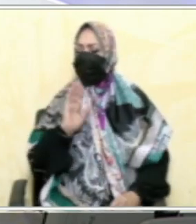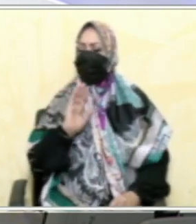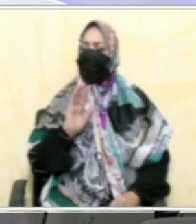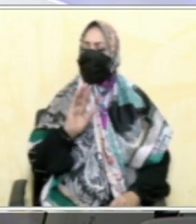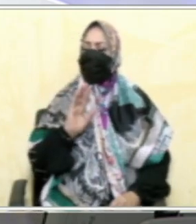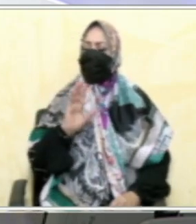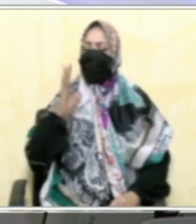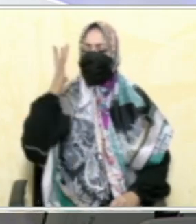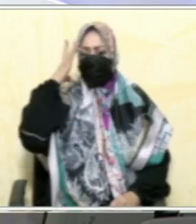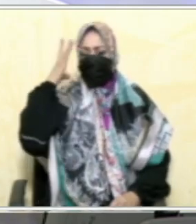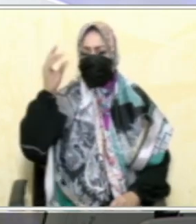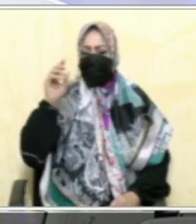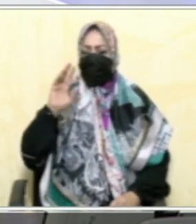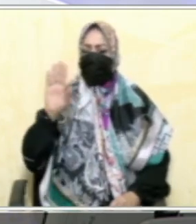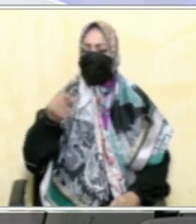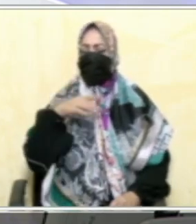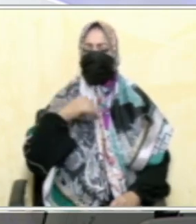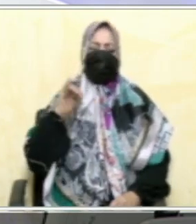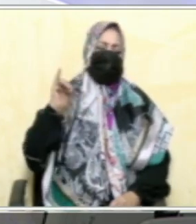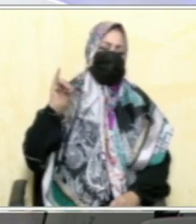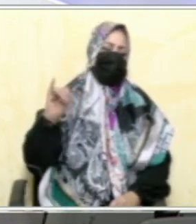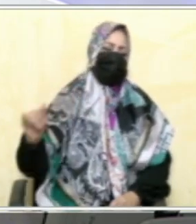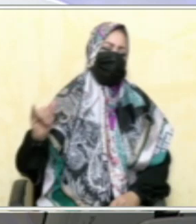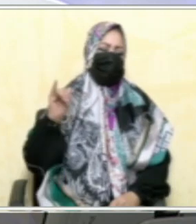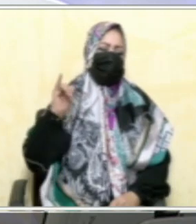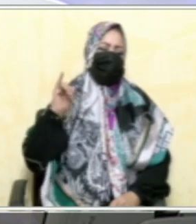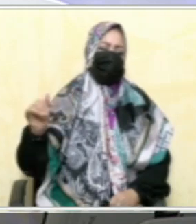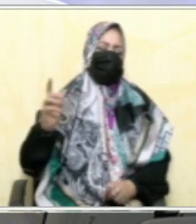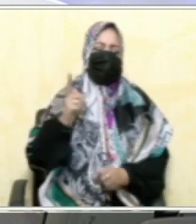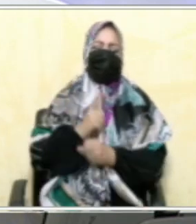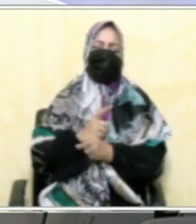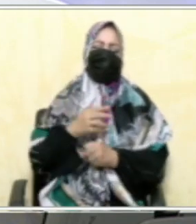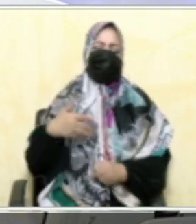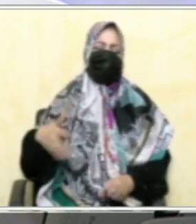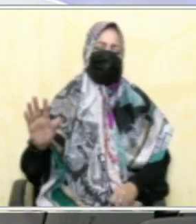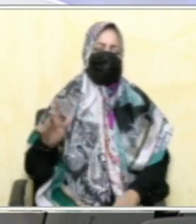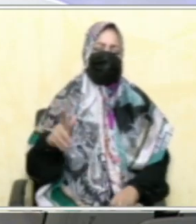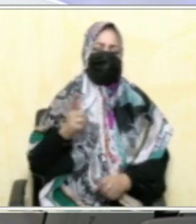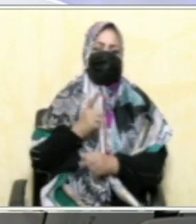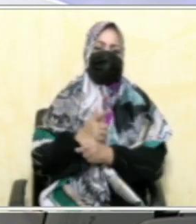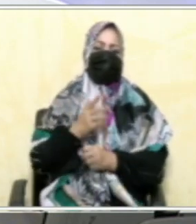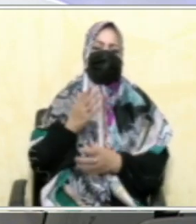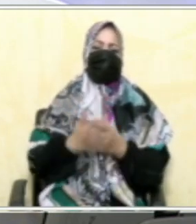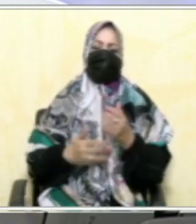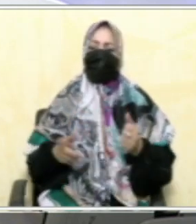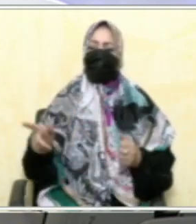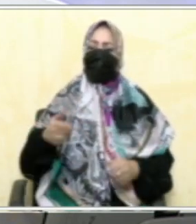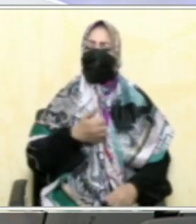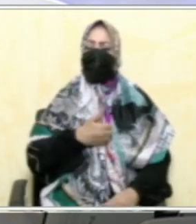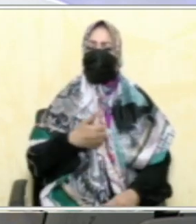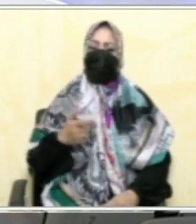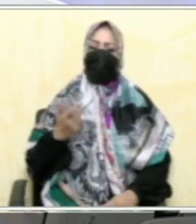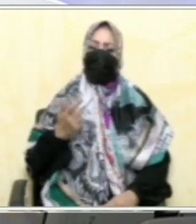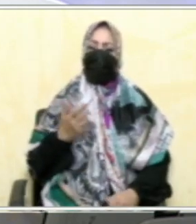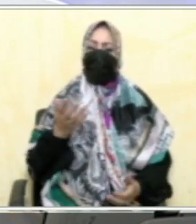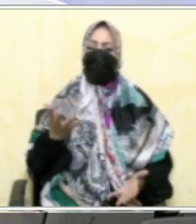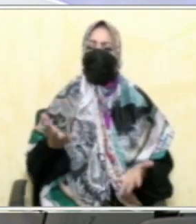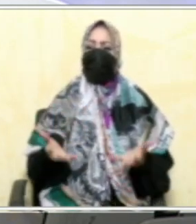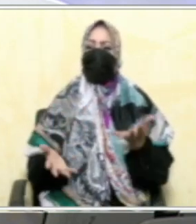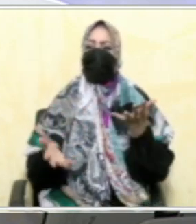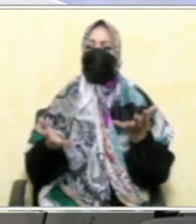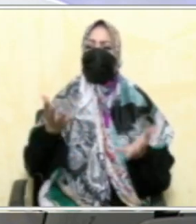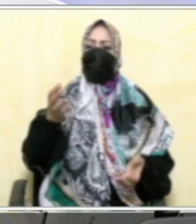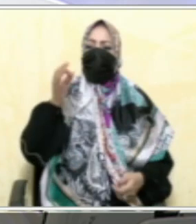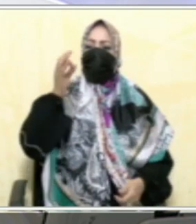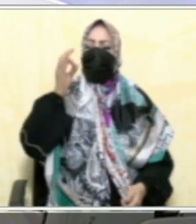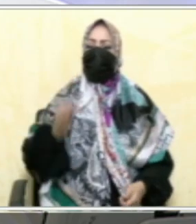عنه. والعدالة هي التي يقوم عليها روح العلم. المدرس إذا لم أنا أقول المدرس كالقاضي،